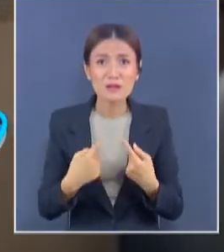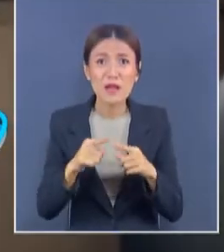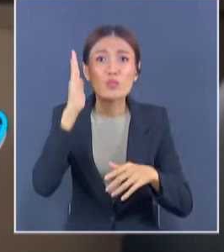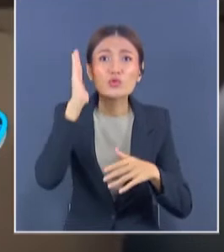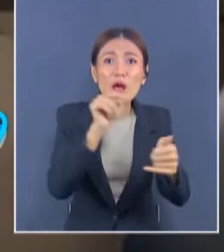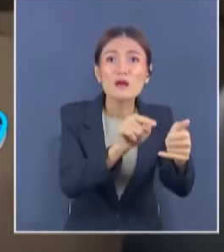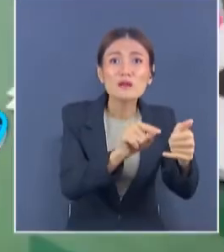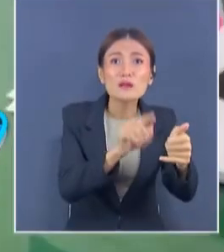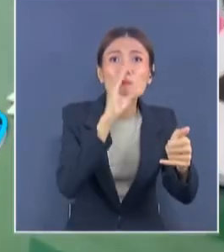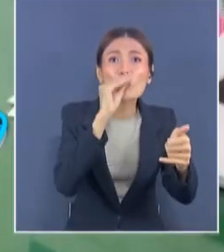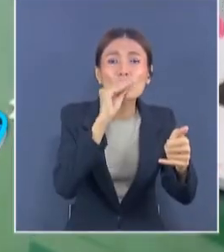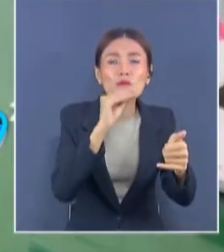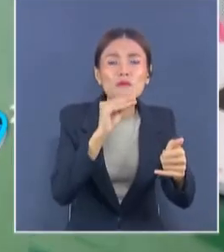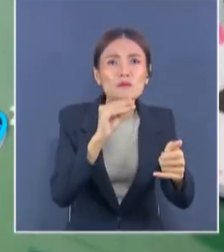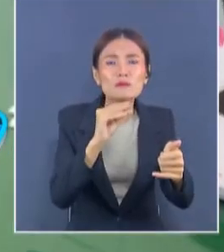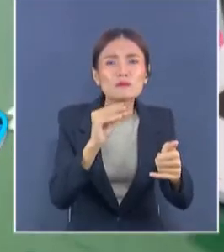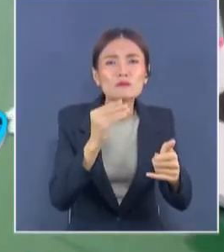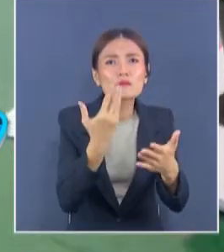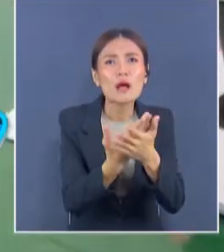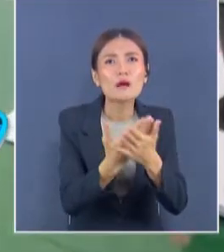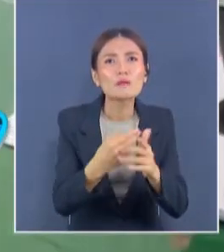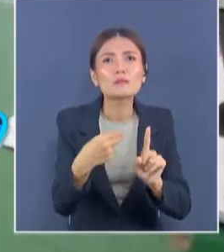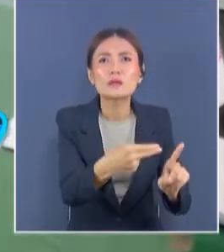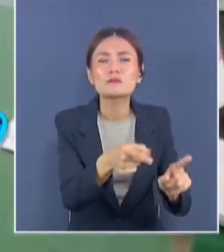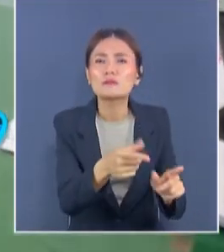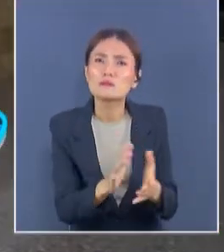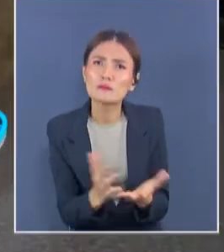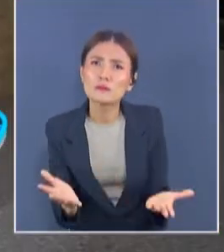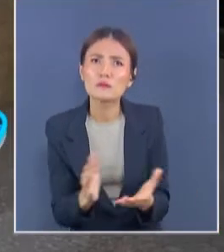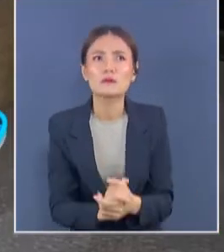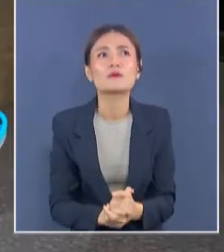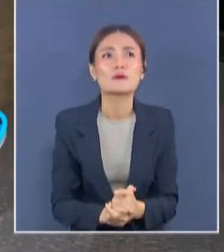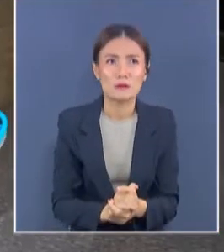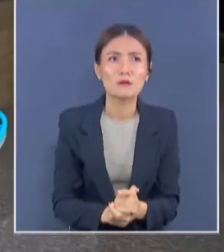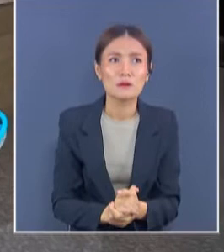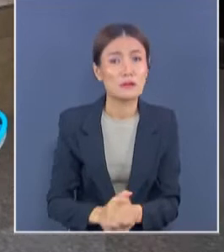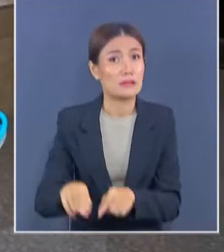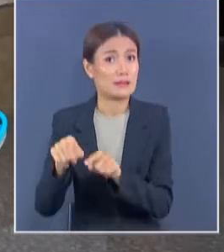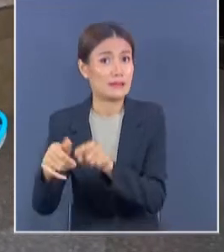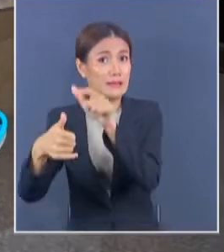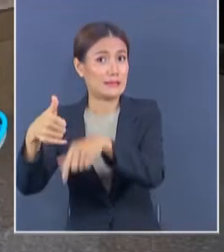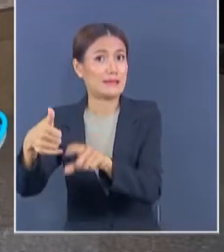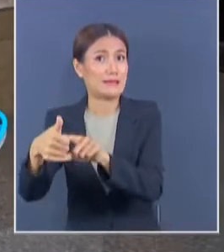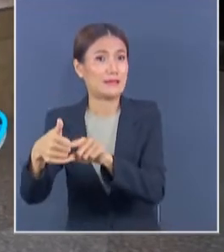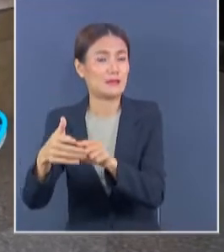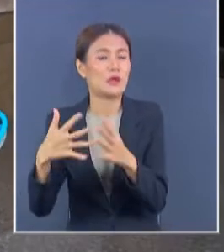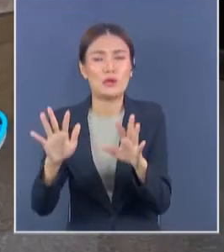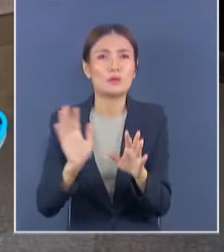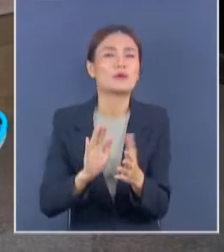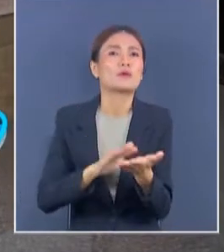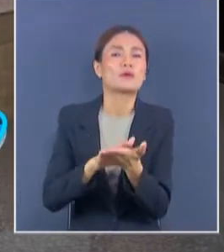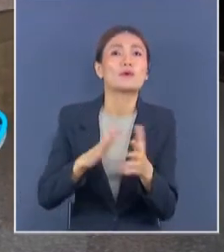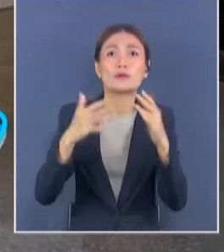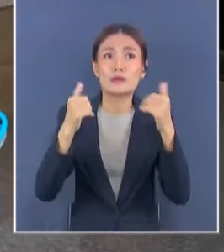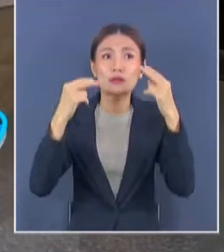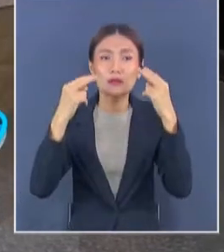หมื่นเดียวกูไม่ต้องที่นี่ขอฟังทางฝั่งนี้จะบ้างนะคะขณะที่นายสมชายธรรมดาค่ะรองนายกอบต.